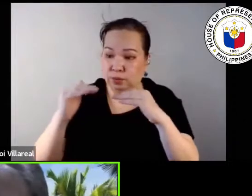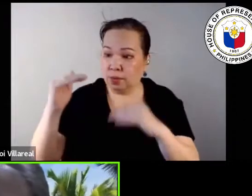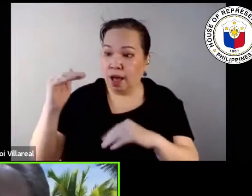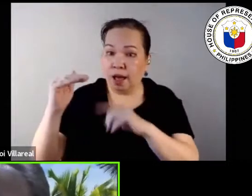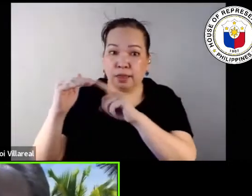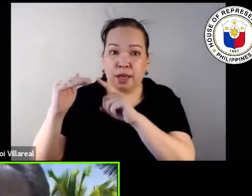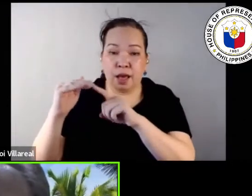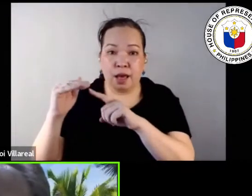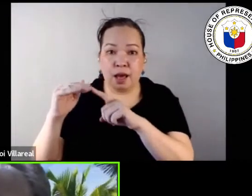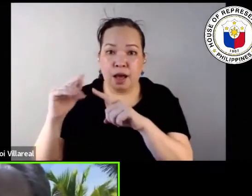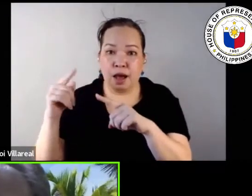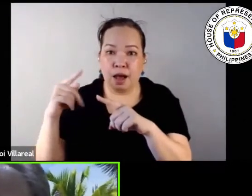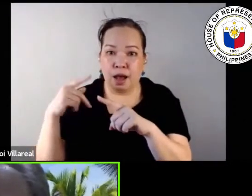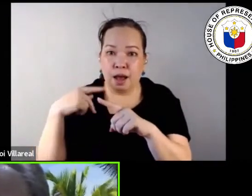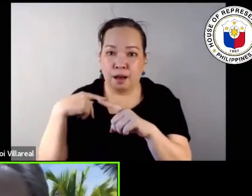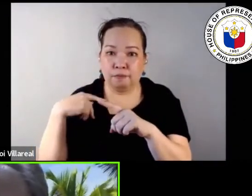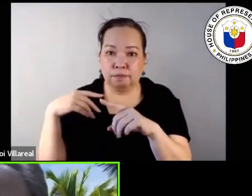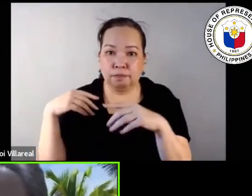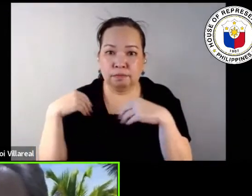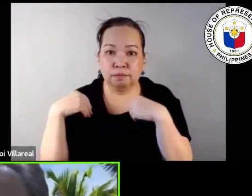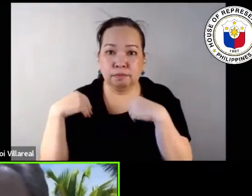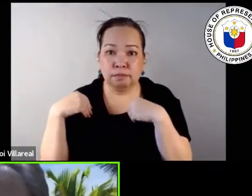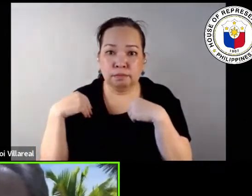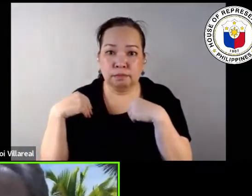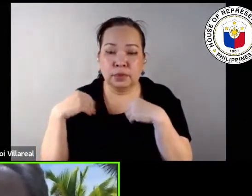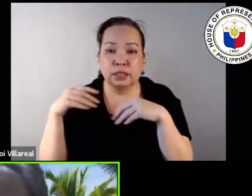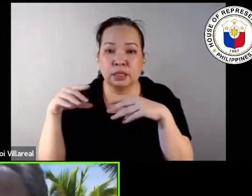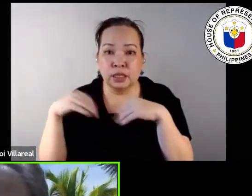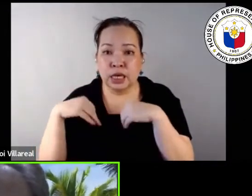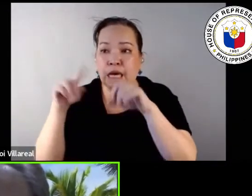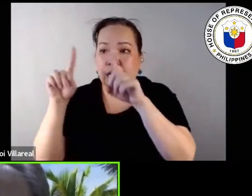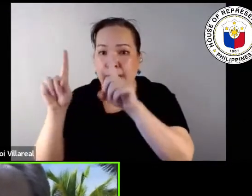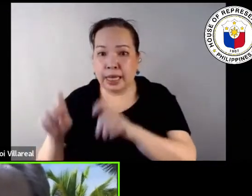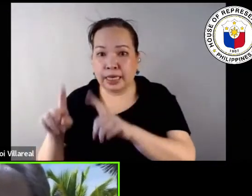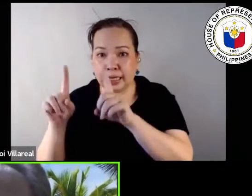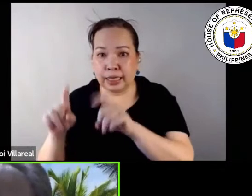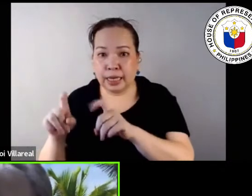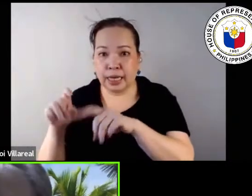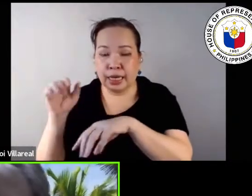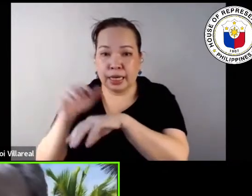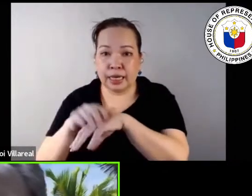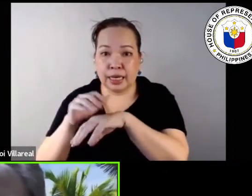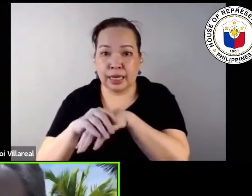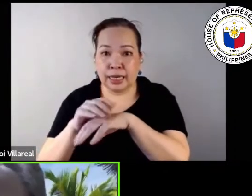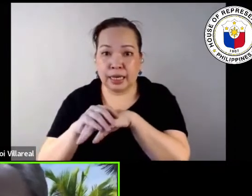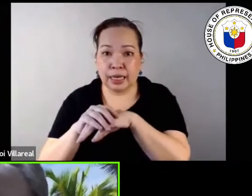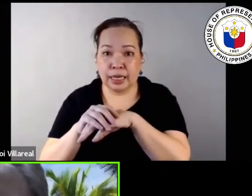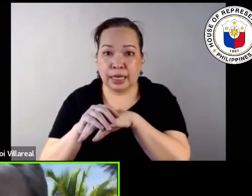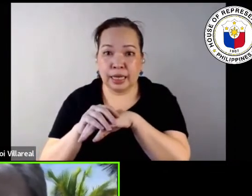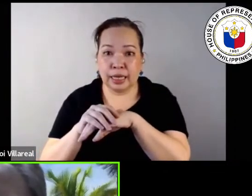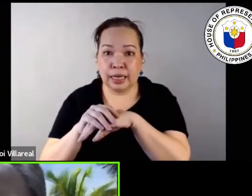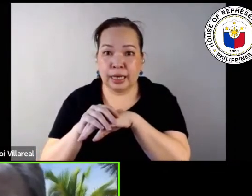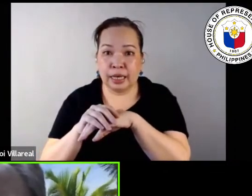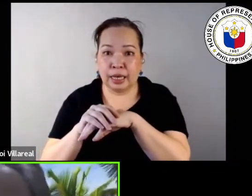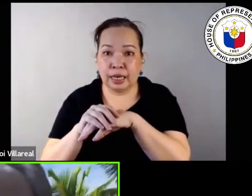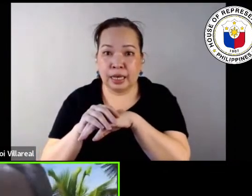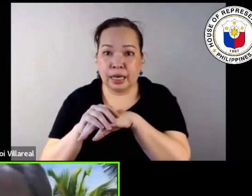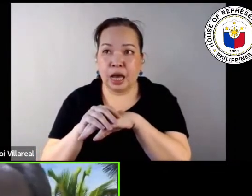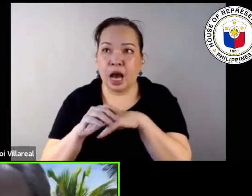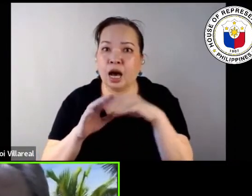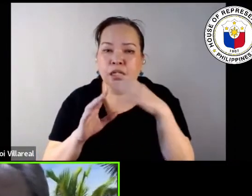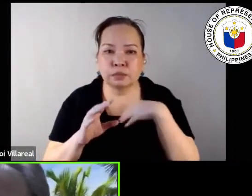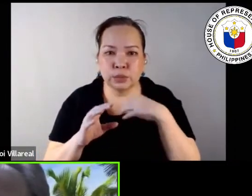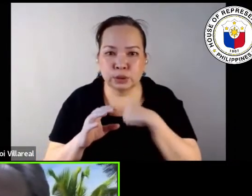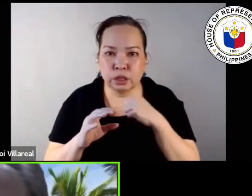na tumanggap ng test sa English ay hamak na mas mababa ang mga